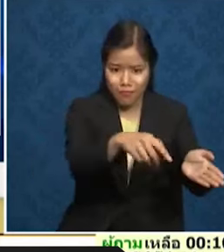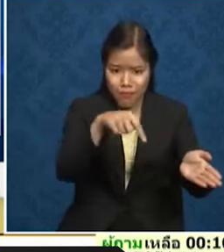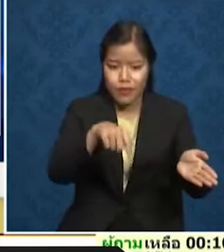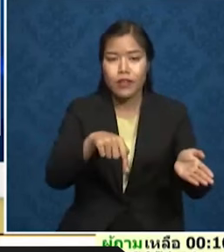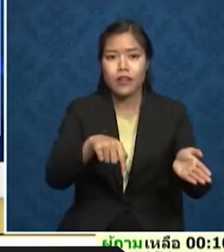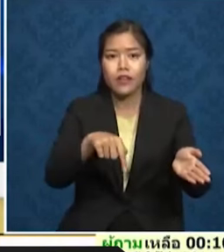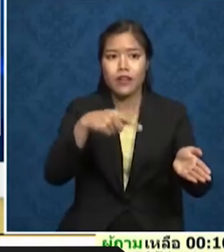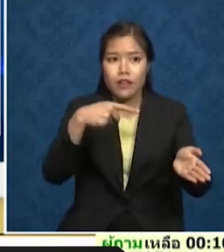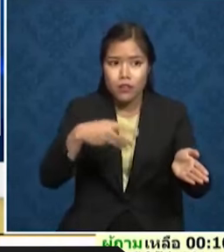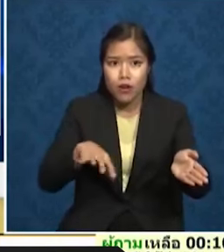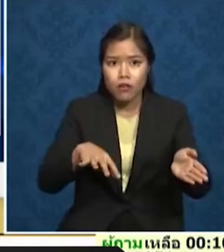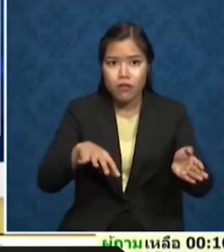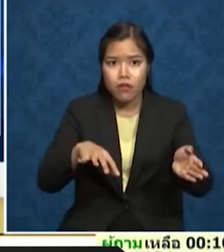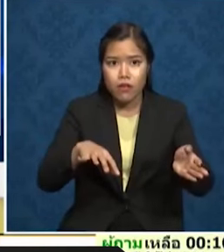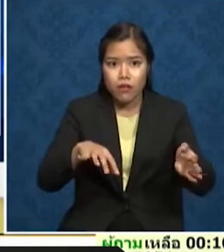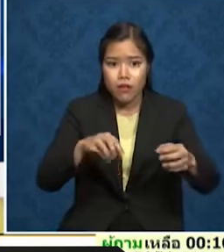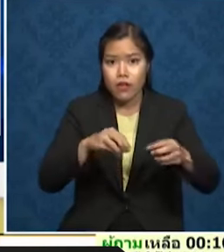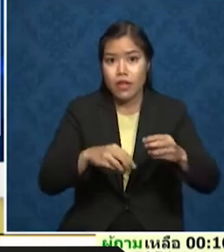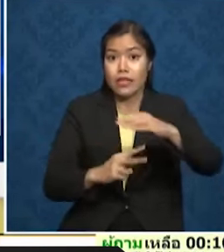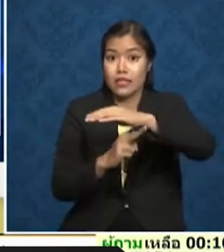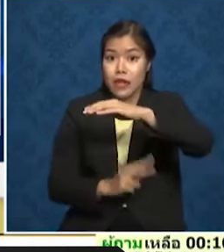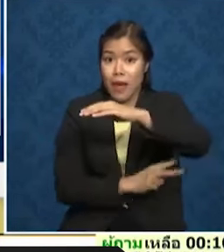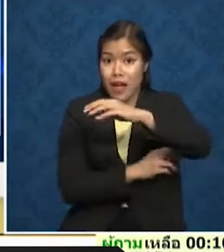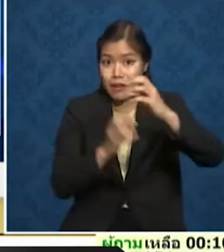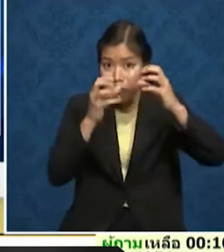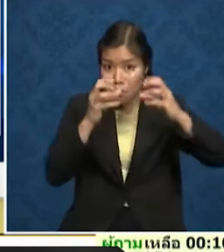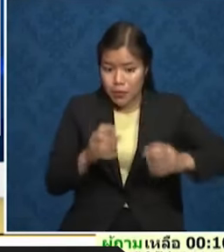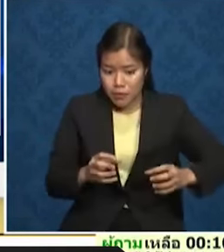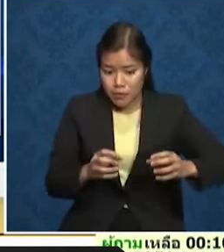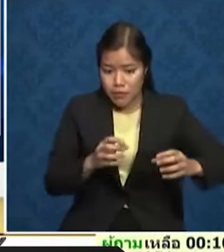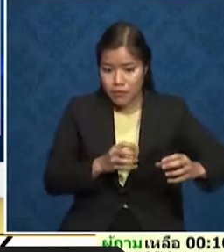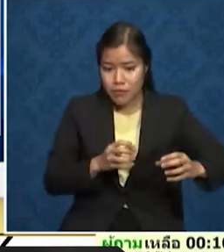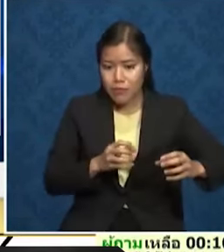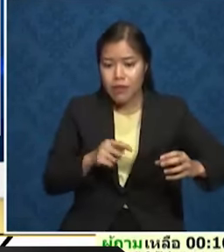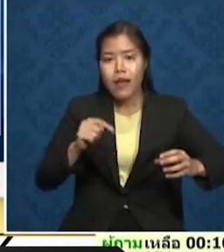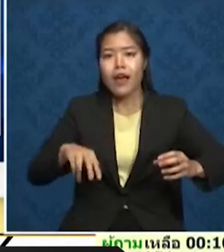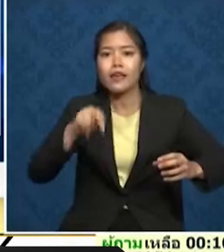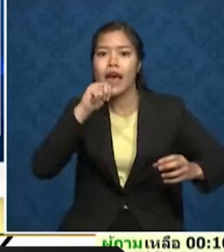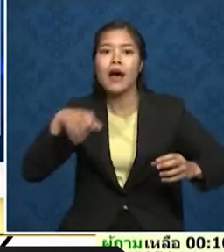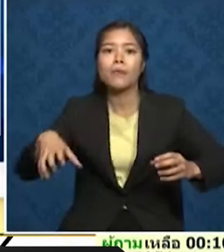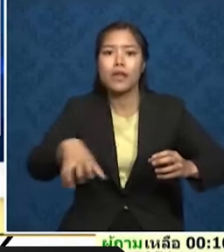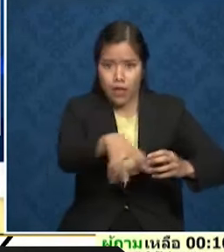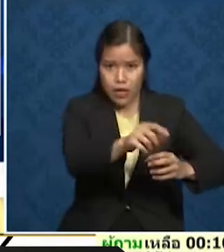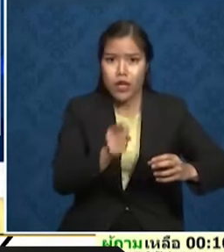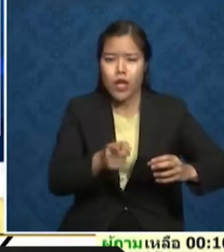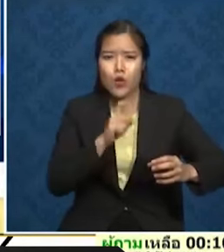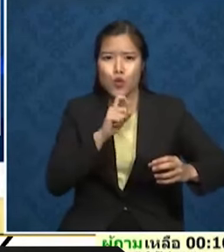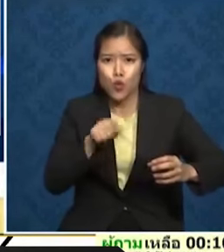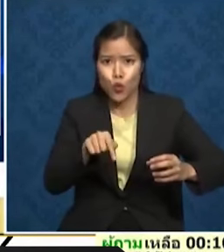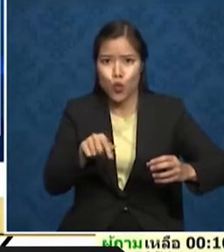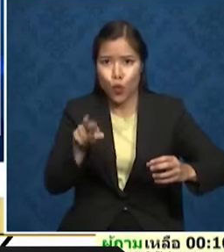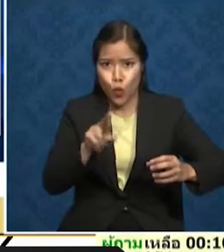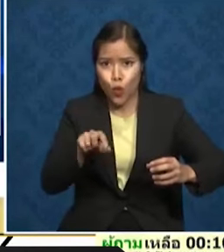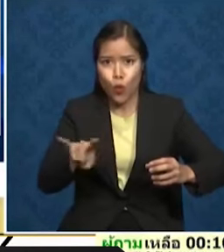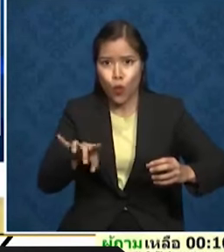จะต้องเพิ่มระยะห่างของต่อหม้อสะพานเพื่อยังคงระบบชนประทานนั้นไว้ให้กับพี่น้องประชาชนต้องใช้น้ำ